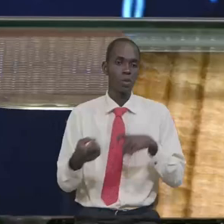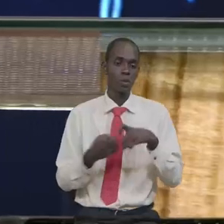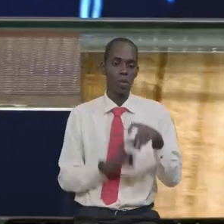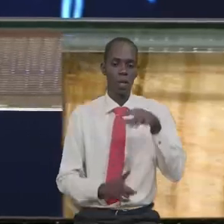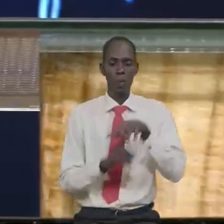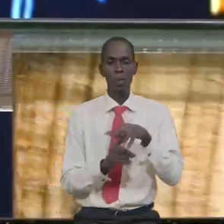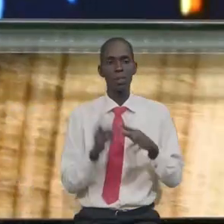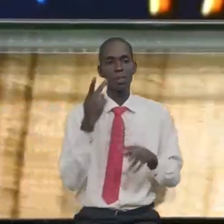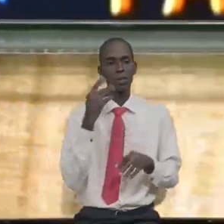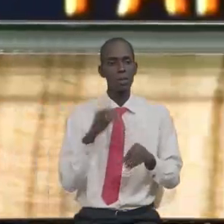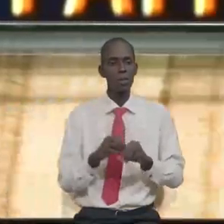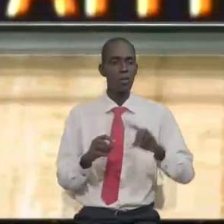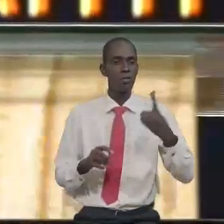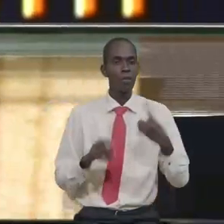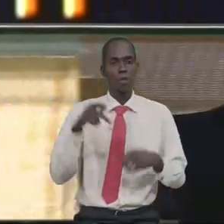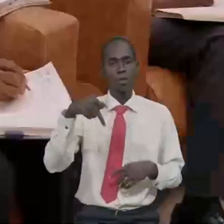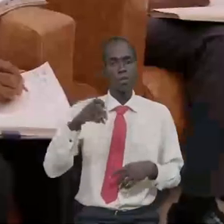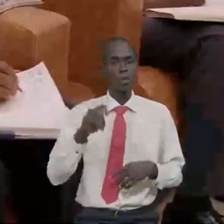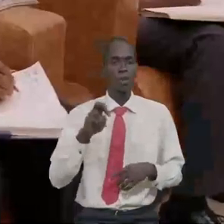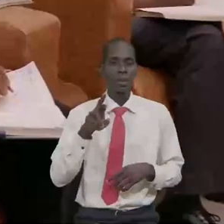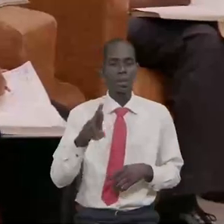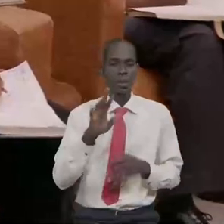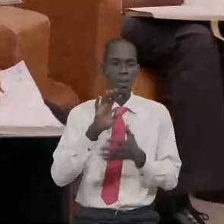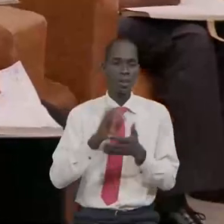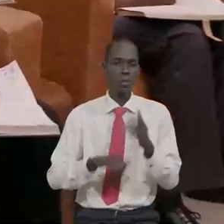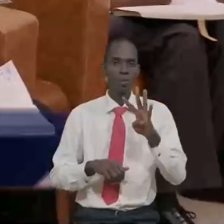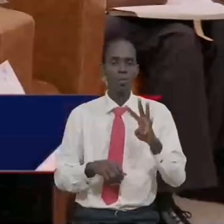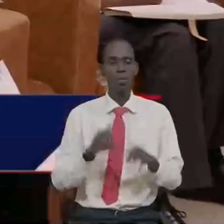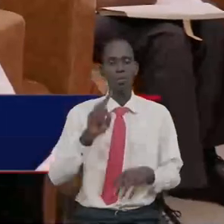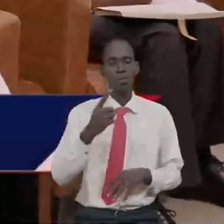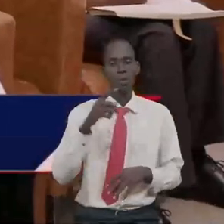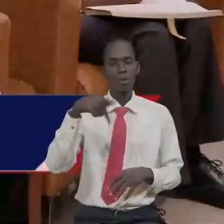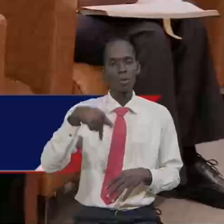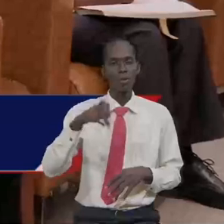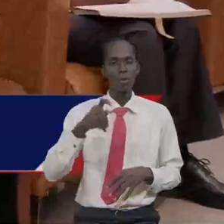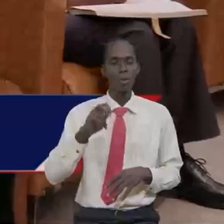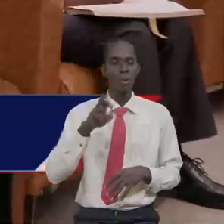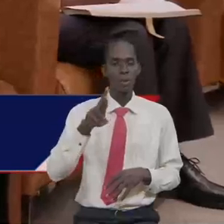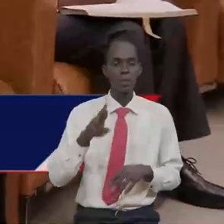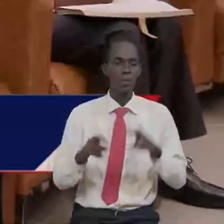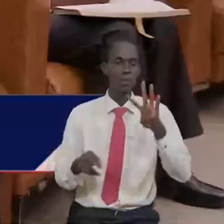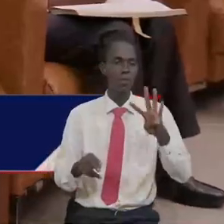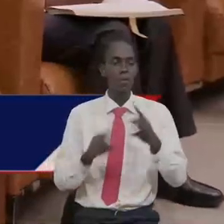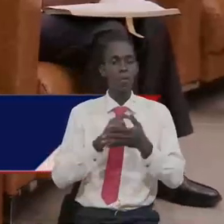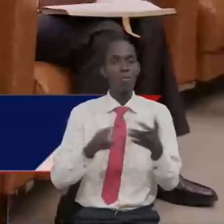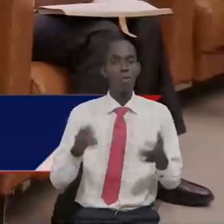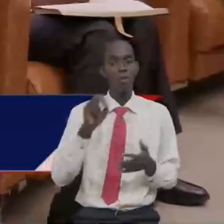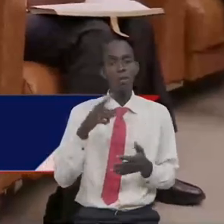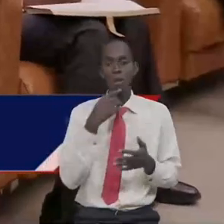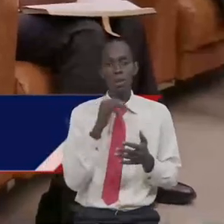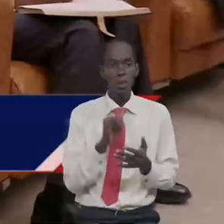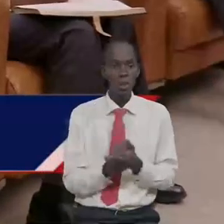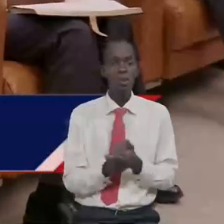1 Pierre chapitre 4, verset 12. 1 Pierre 4,